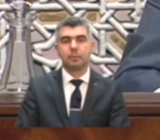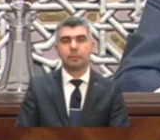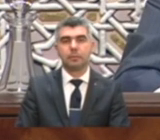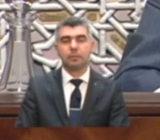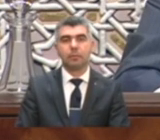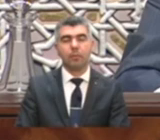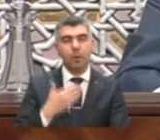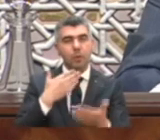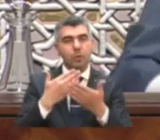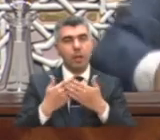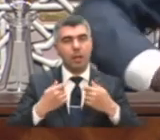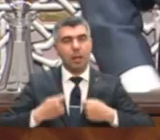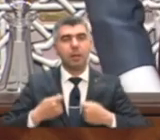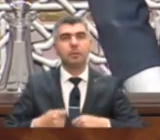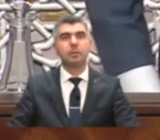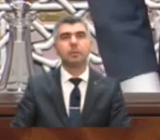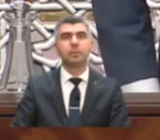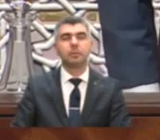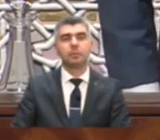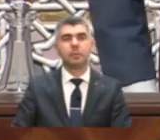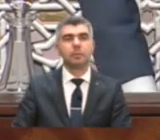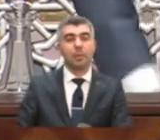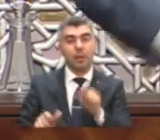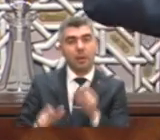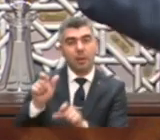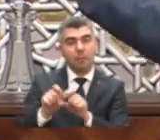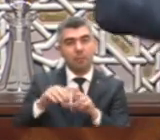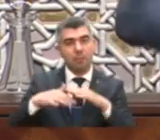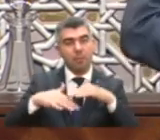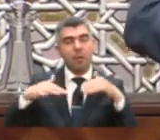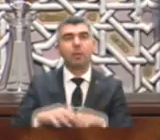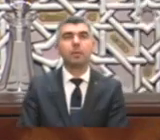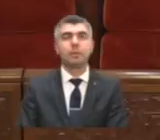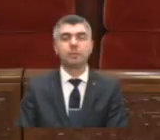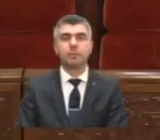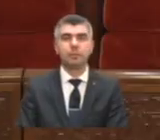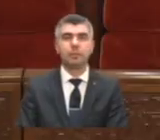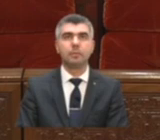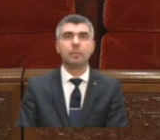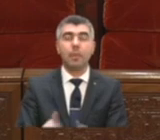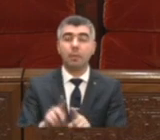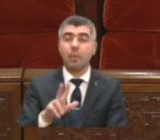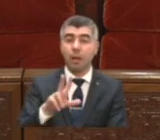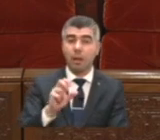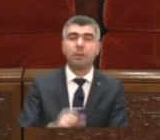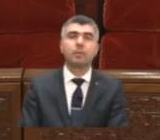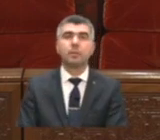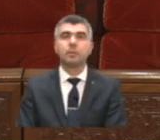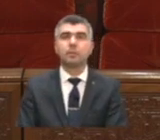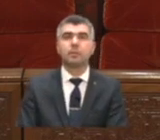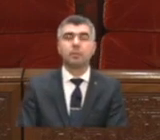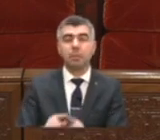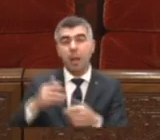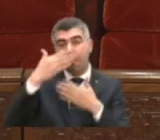شكرا السيد الرئيس المحترم، السيدات والسادة النواب المحترمون. فكيف ما كتعرفوا في إطار التزام